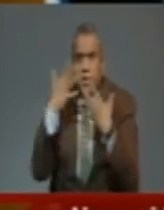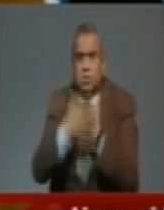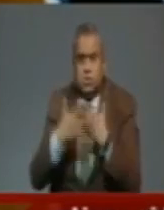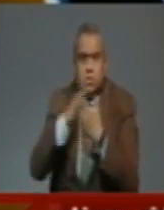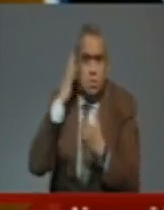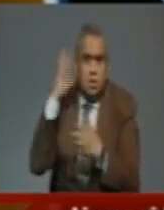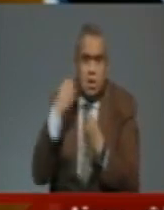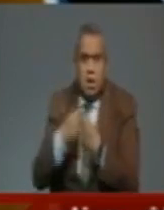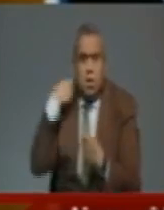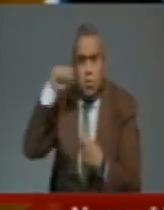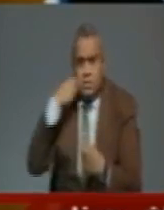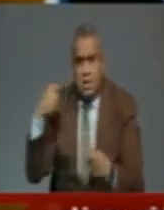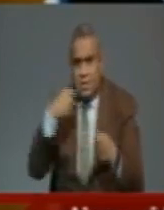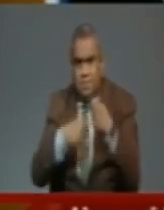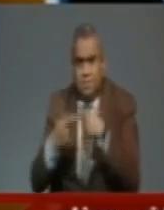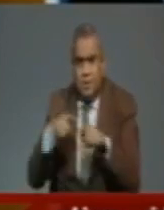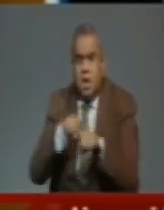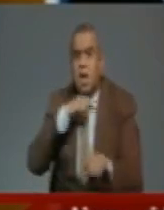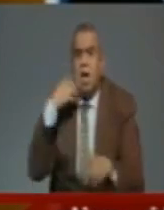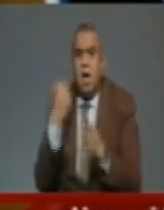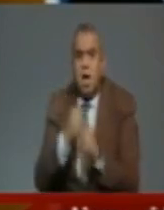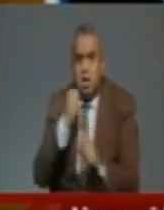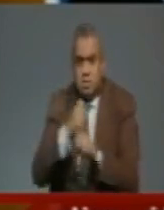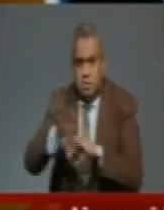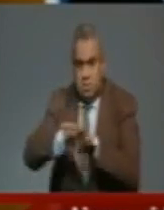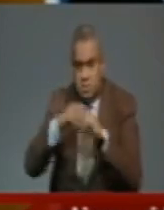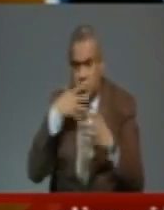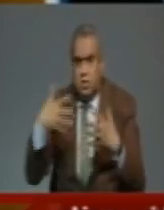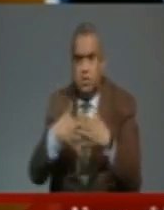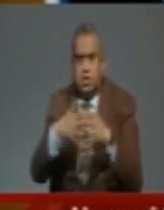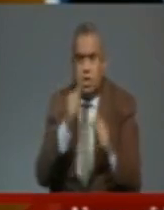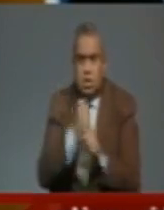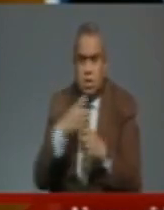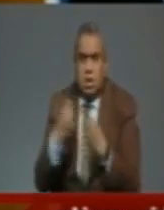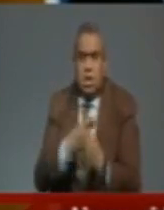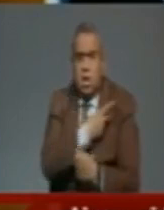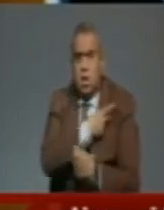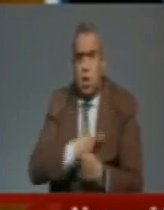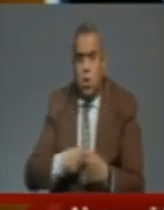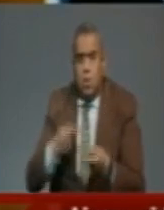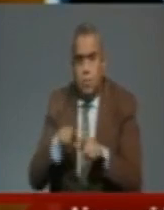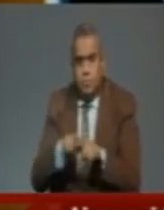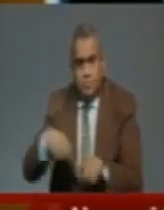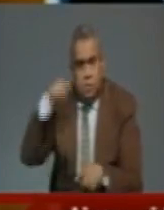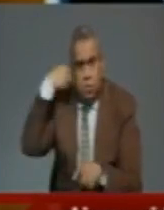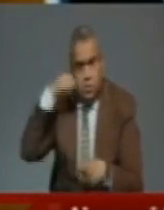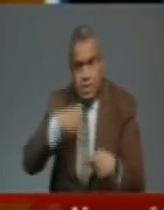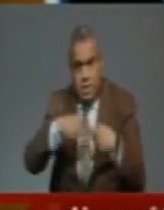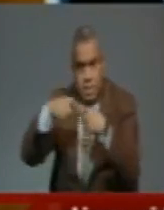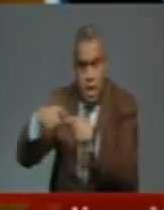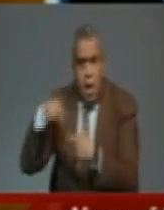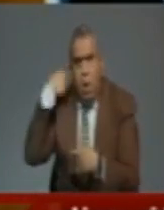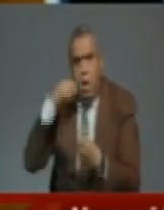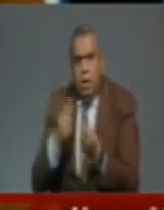الماليه، مشاركه مع القطاع الخاص. احنا بنقول وحده شراكه، شراكه الحكومه ممثله في وزاره النقل ووزاره الماليه والقطاع